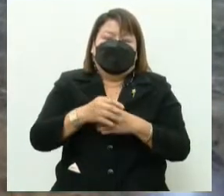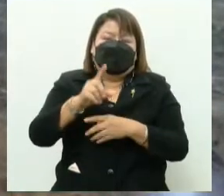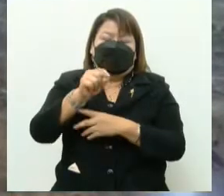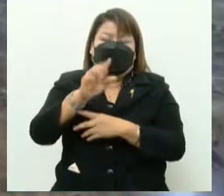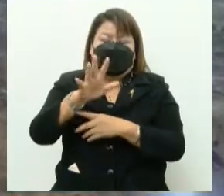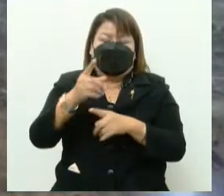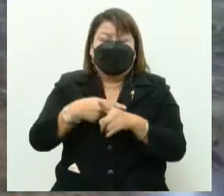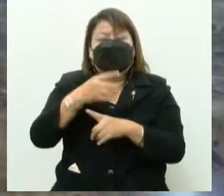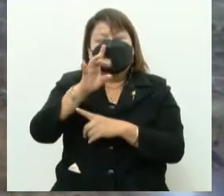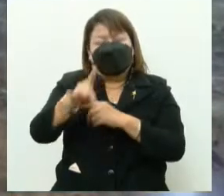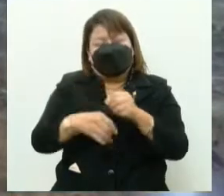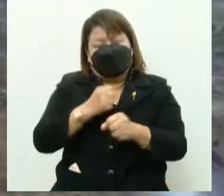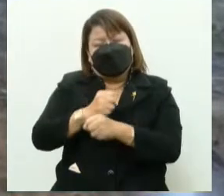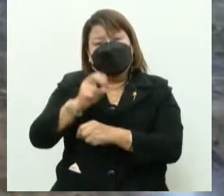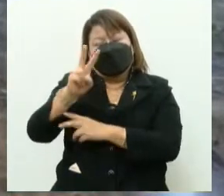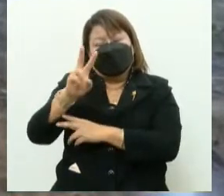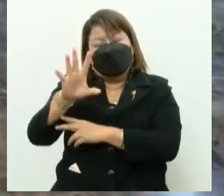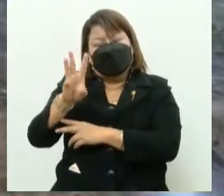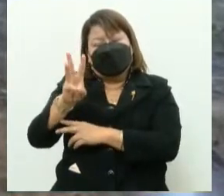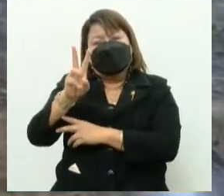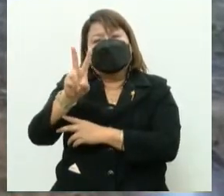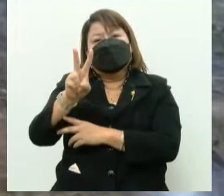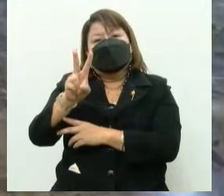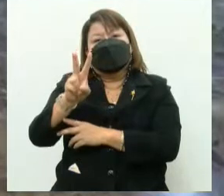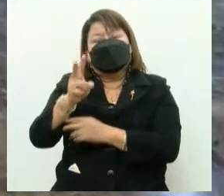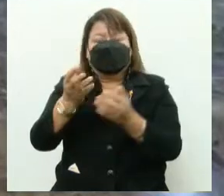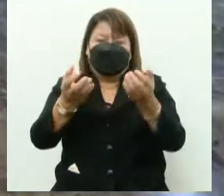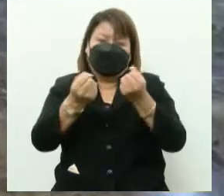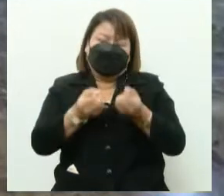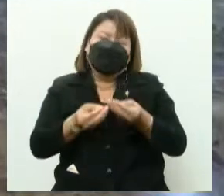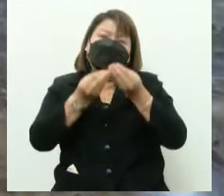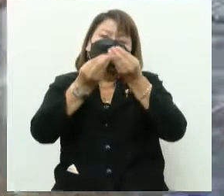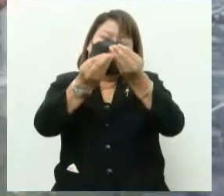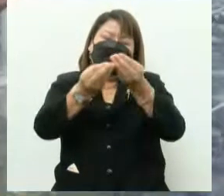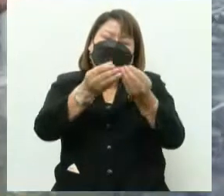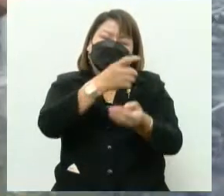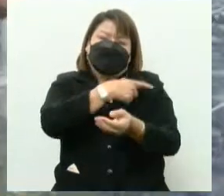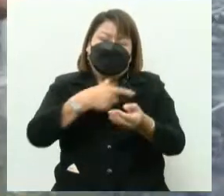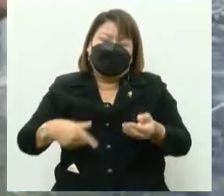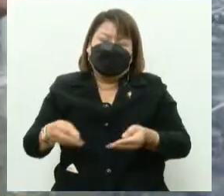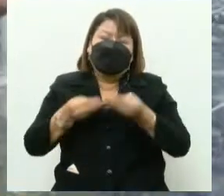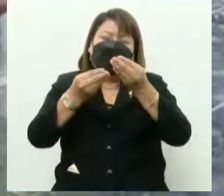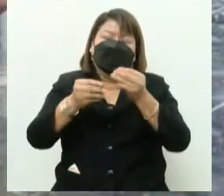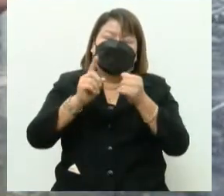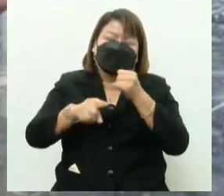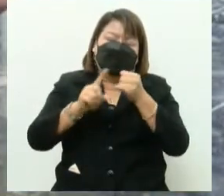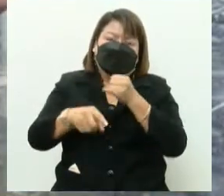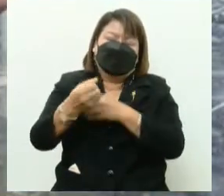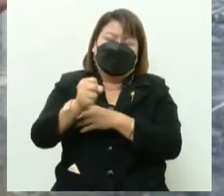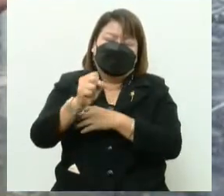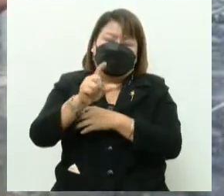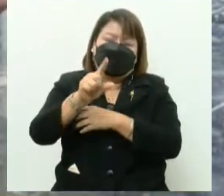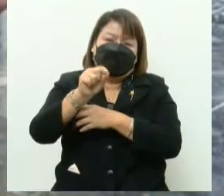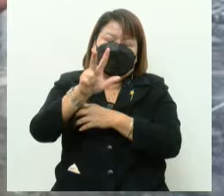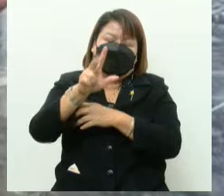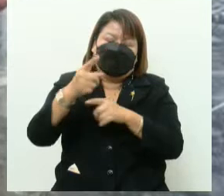คมพ.ศ. 2462ได้รับพระราชทานวิสุงครามสีมาครั้งหลังเมื่อวันที่23กุมภา